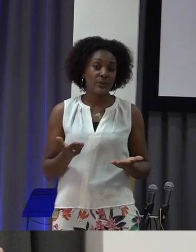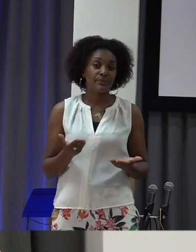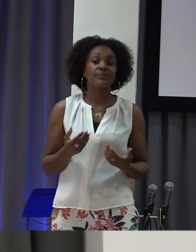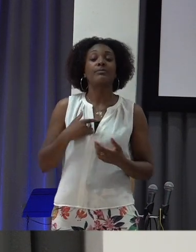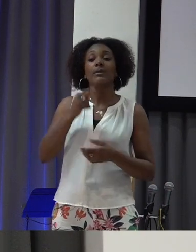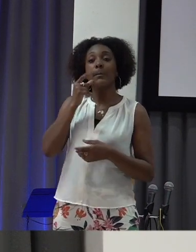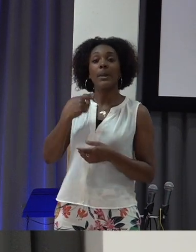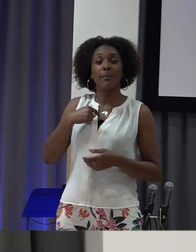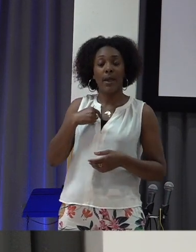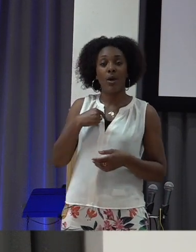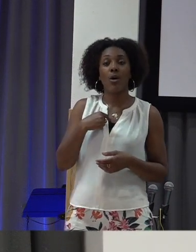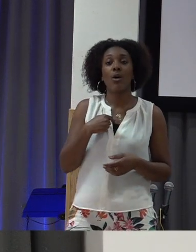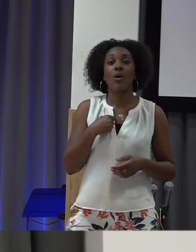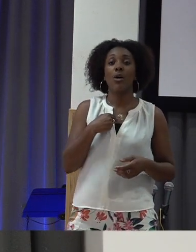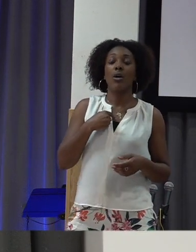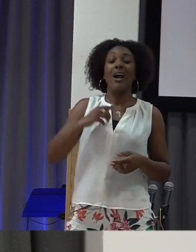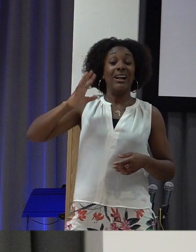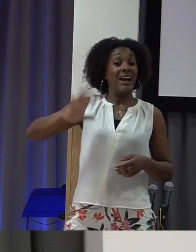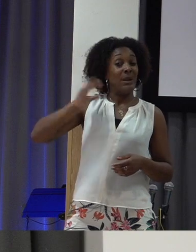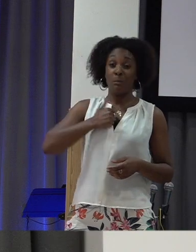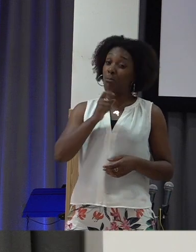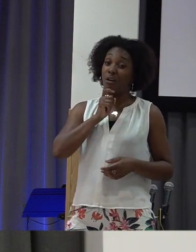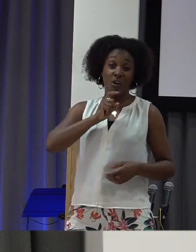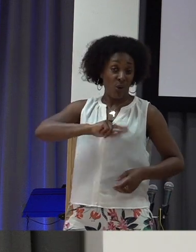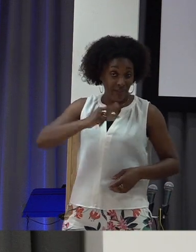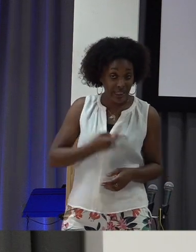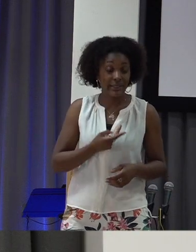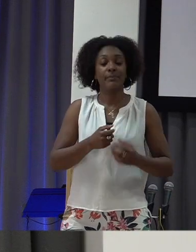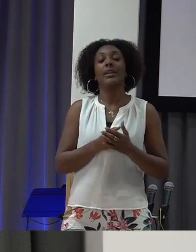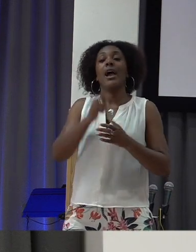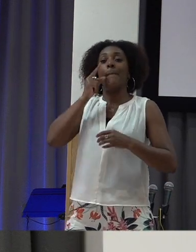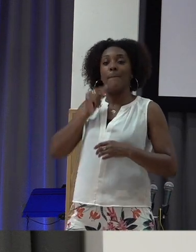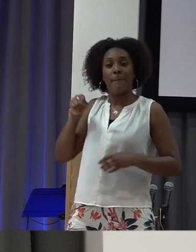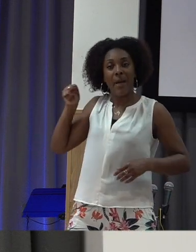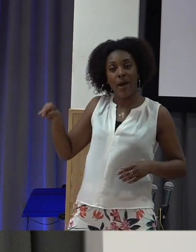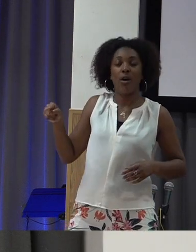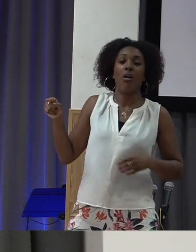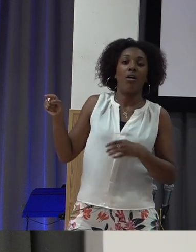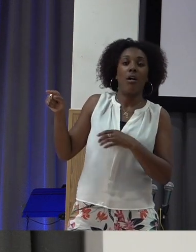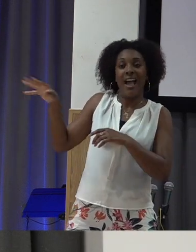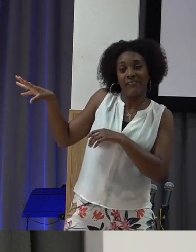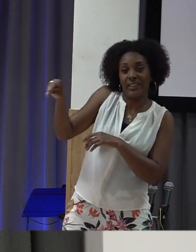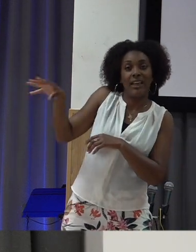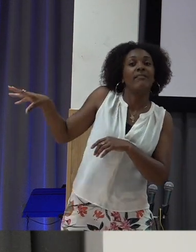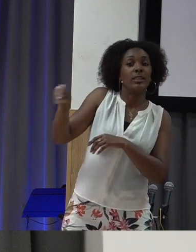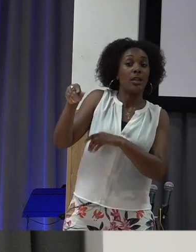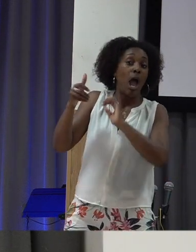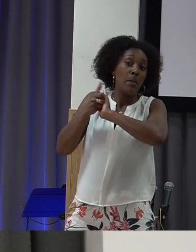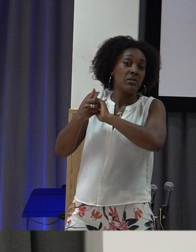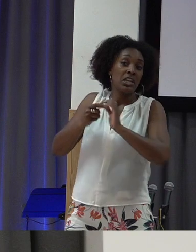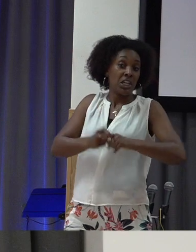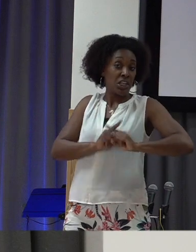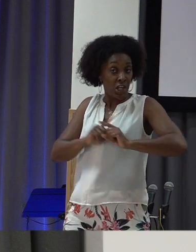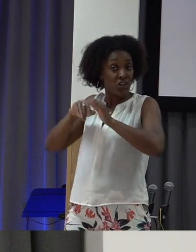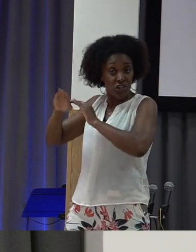dimanche, quand je n'étais pas encore converti, ils amenaient, et c'était des dames âgées en général, et j'avais 16